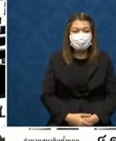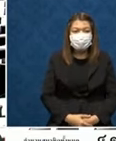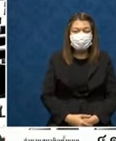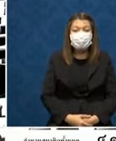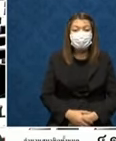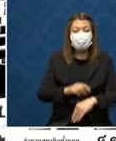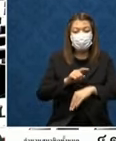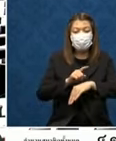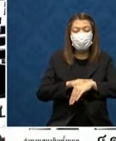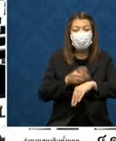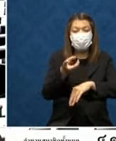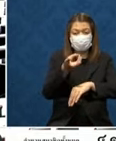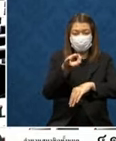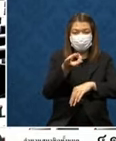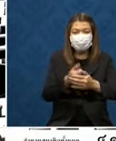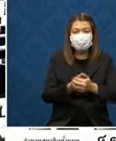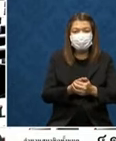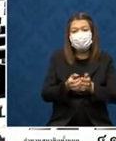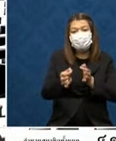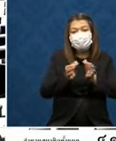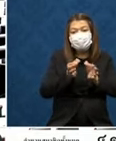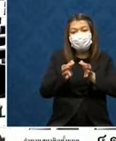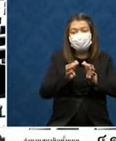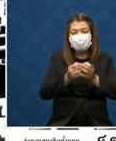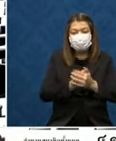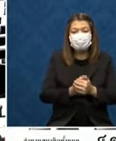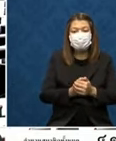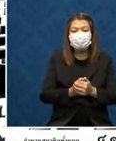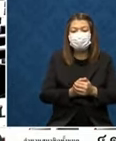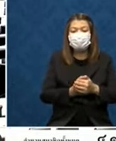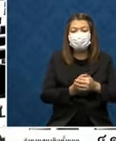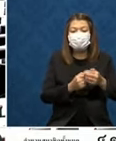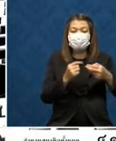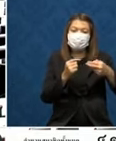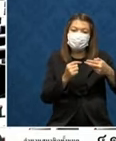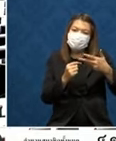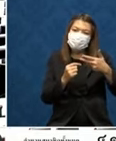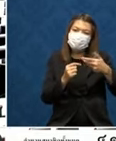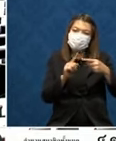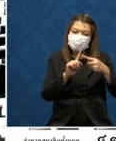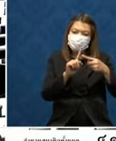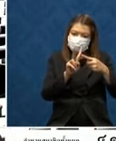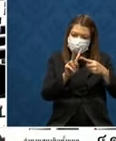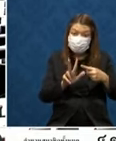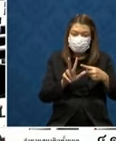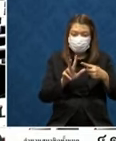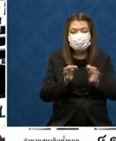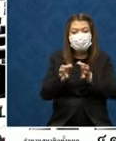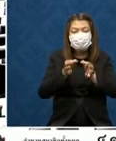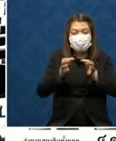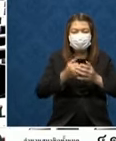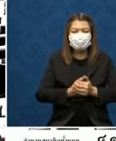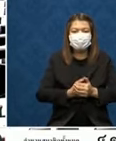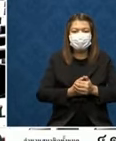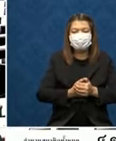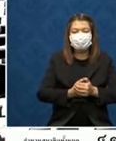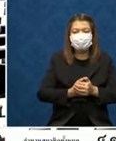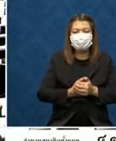ใช้เวลาสักเล็กน้อยในการชี้แจงใน 2-3ประเด็นนะครับประเด็น